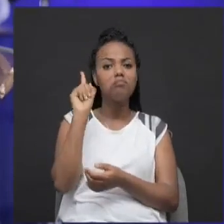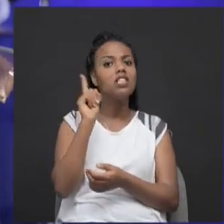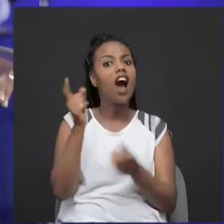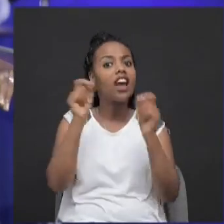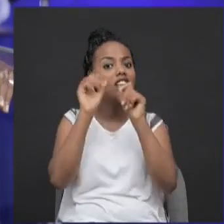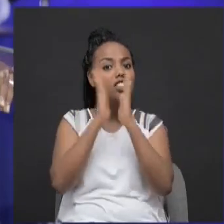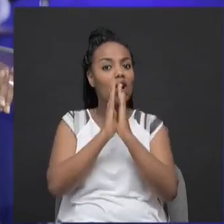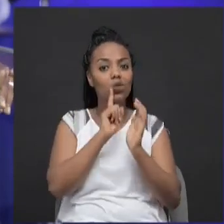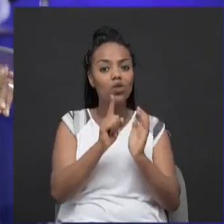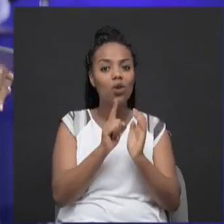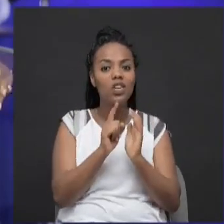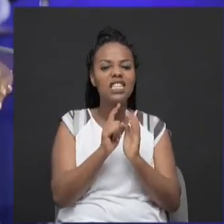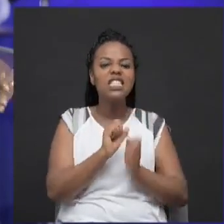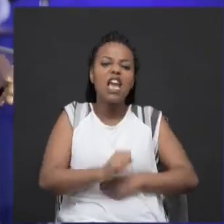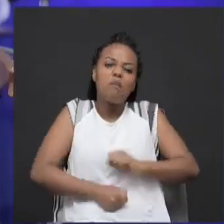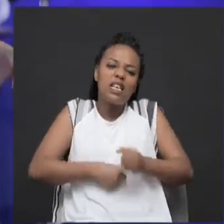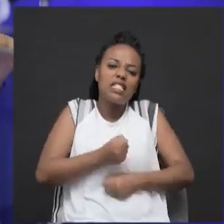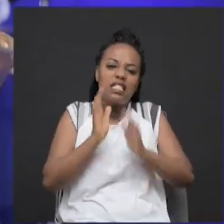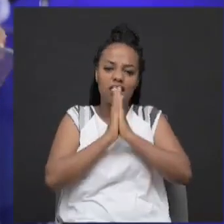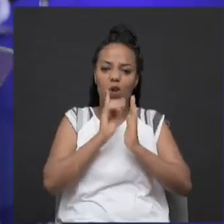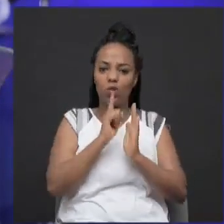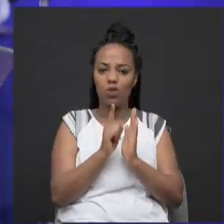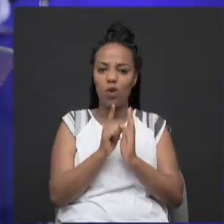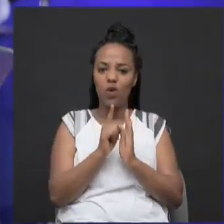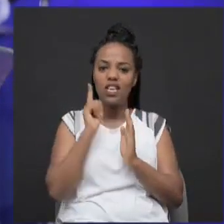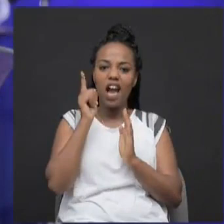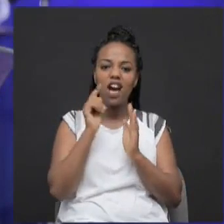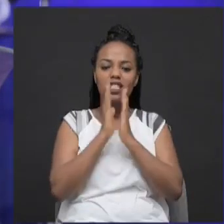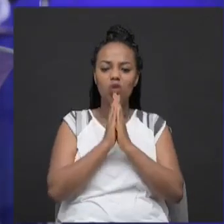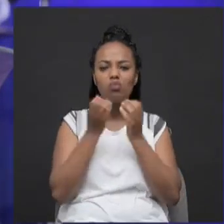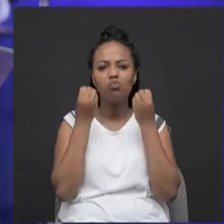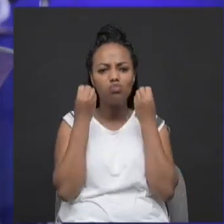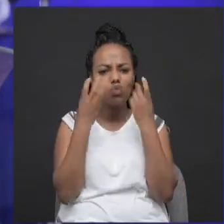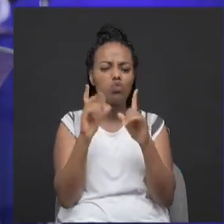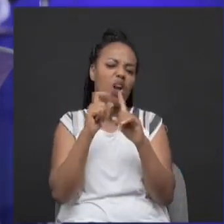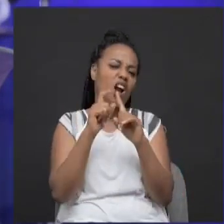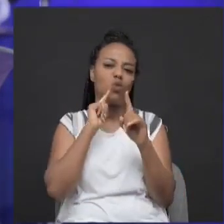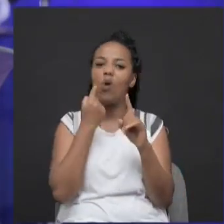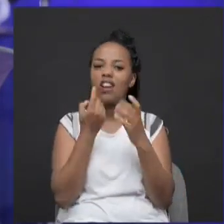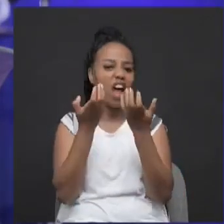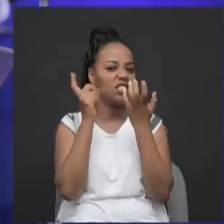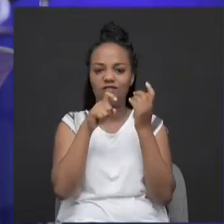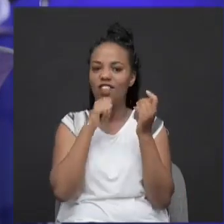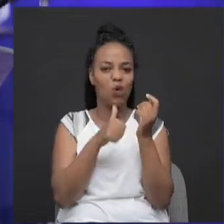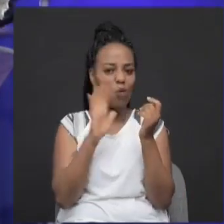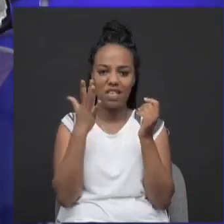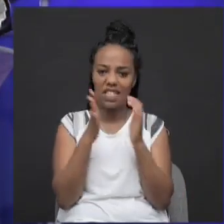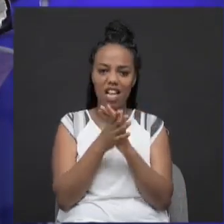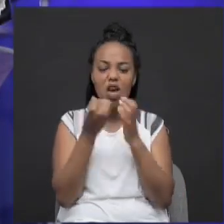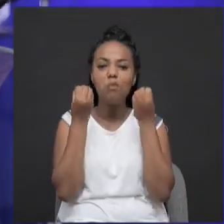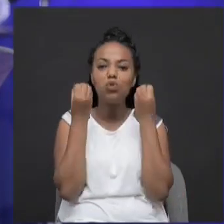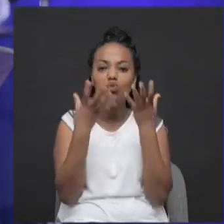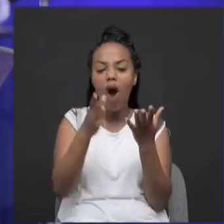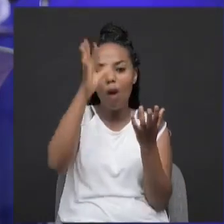መሰላችሁ የምጥ ጸሎት ነው ያ ጸሎት ብዙ ቃላትም ያለበት አይመስለኝም ብዙ